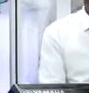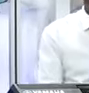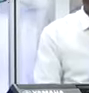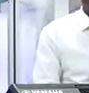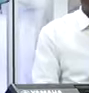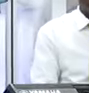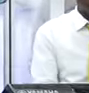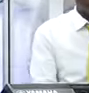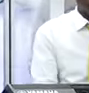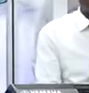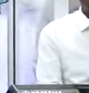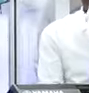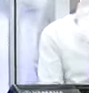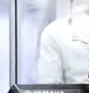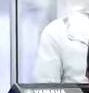wewe,